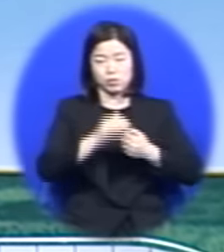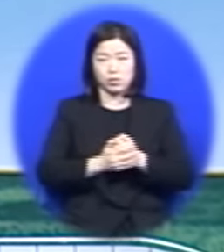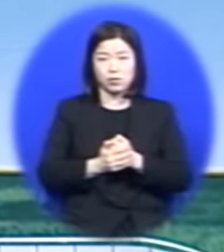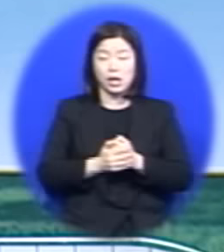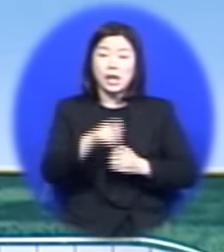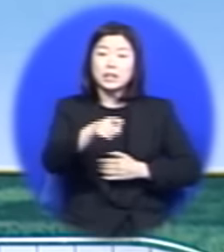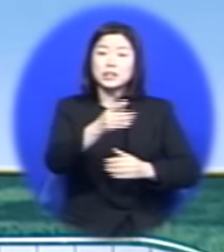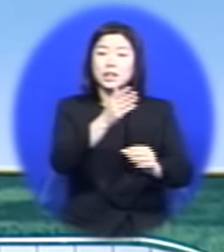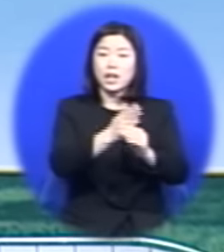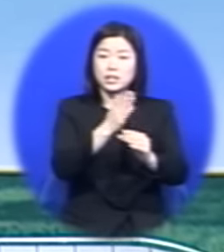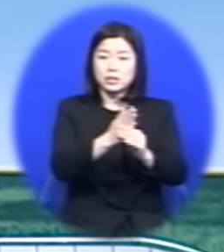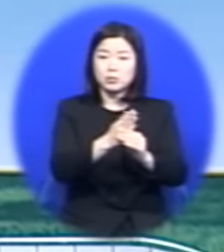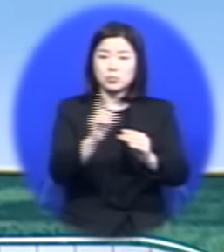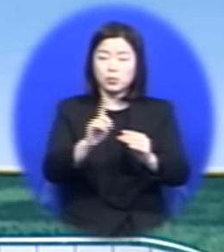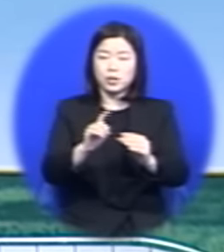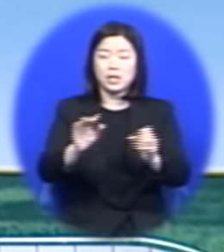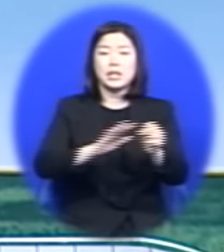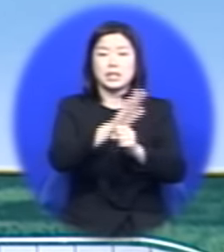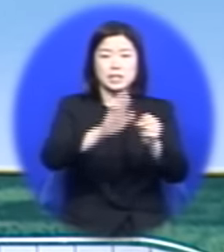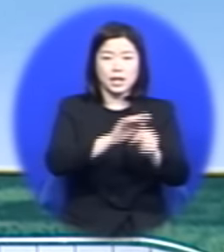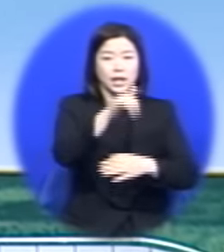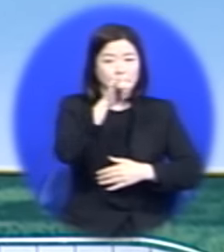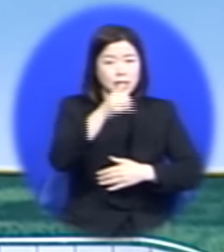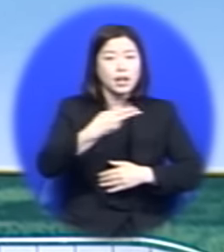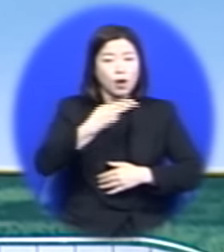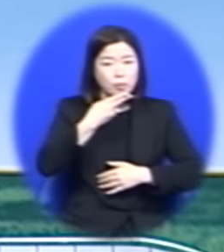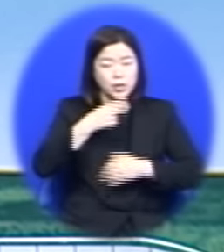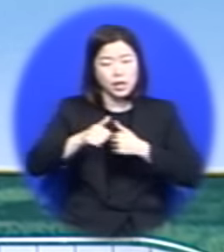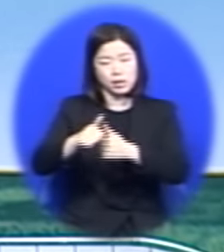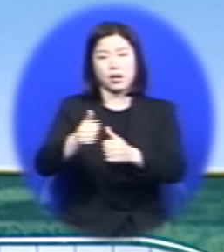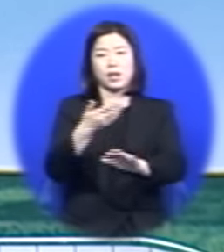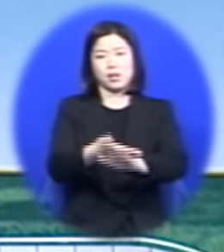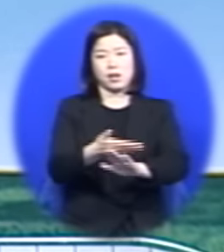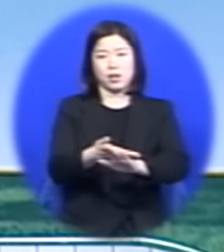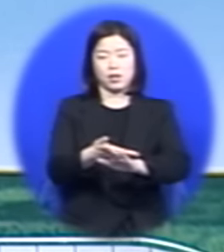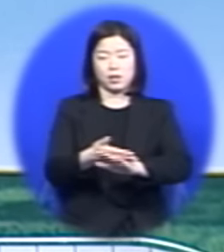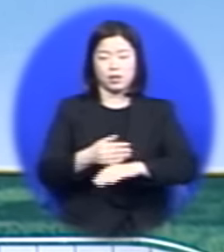그 핵심이 사랑이 있느냐 없느냐에 달려있는 겁니다.